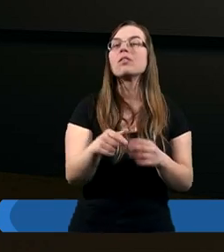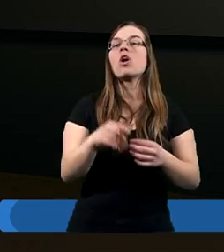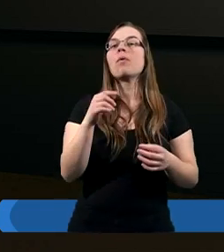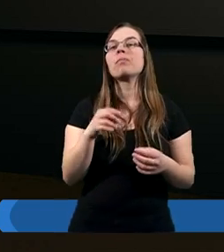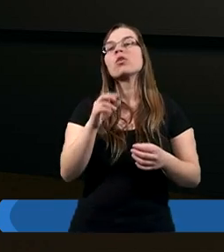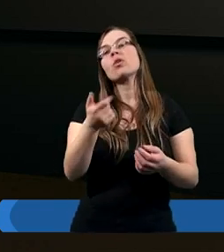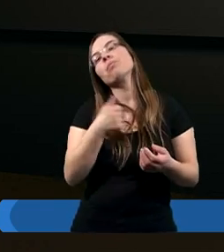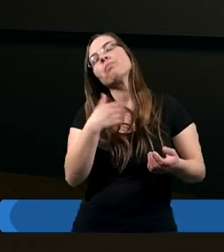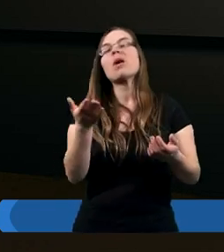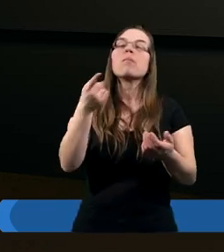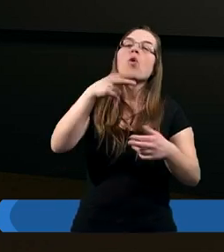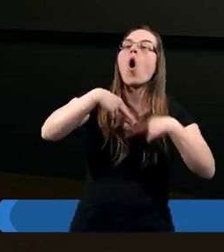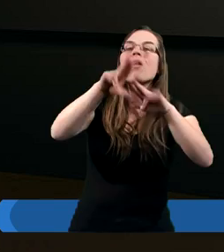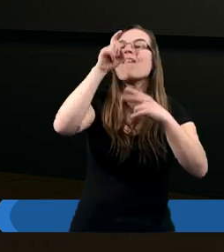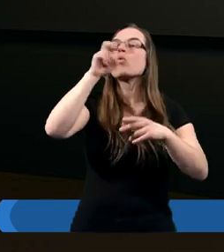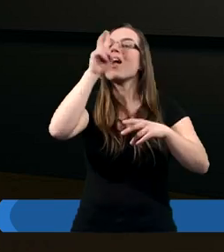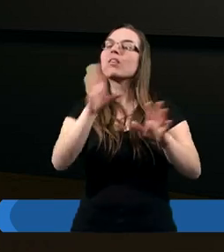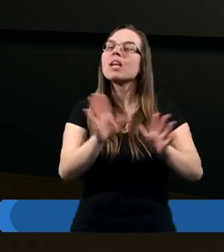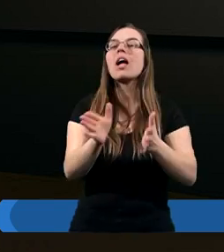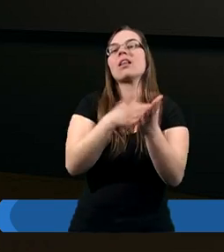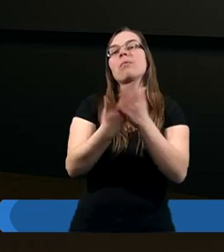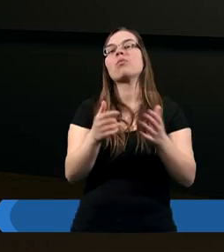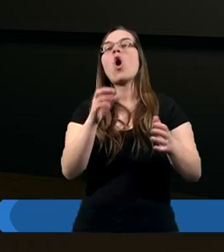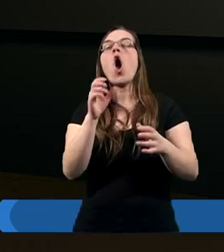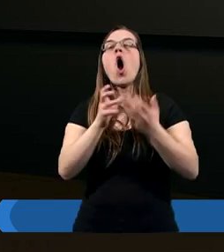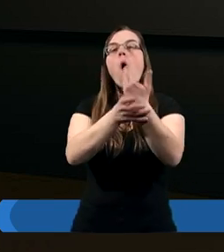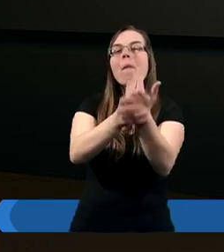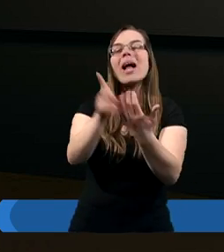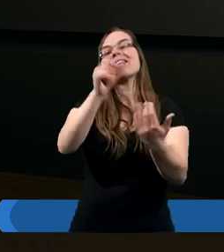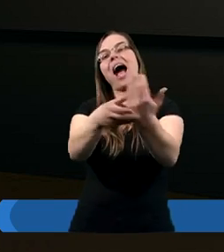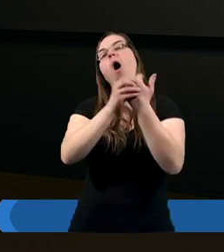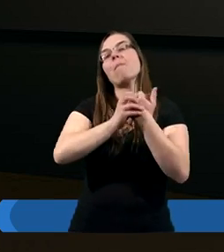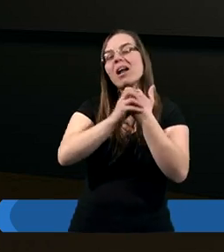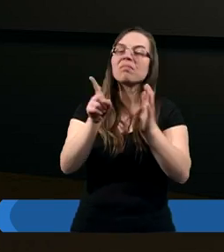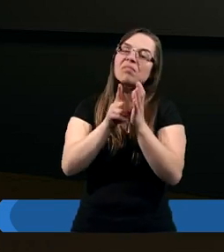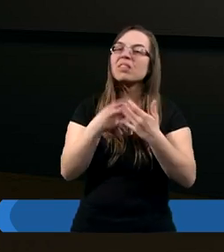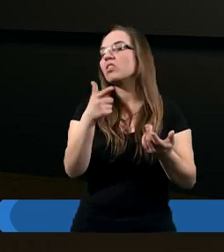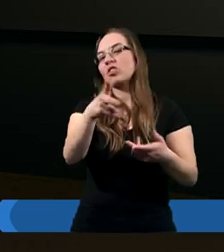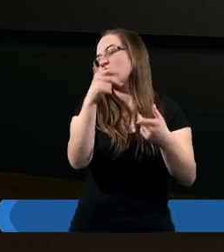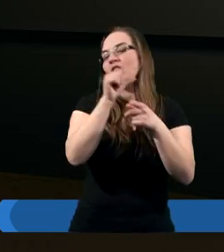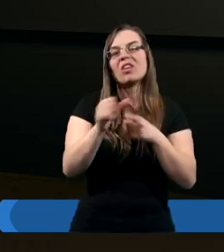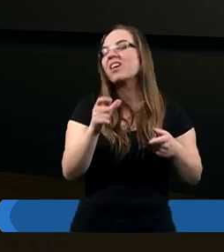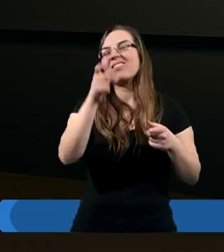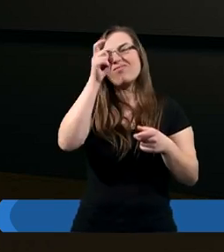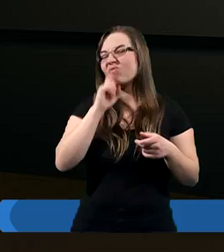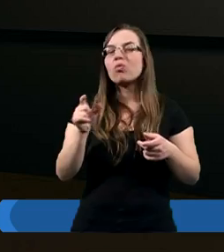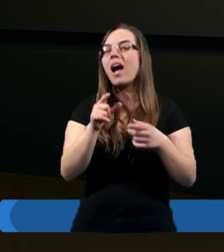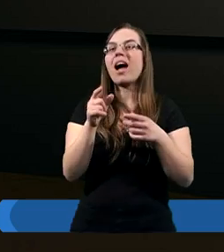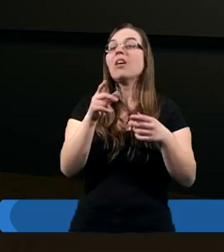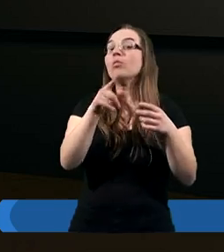tym, by nie oddawać złem za złe, albo obelgą za obelgę, to nie jest nigdy łatwe,